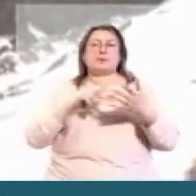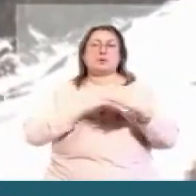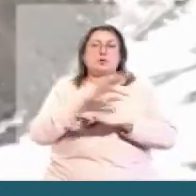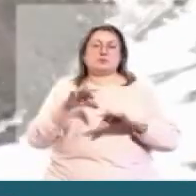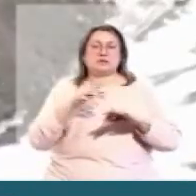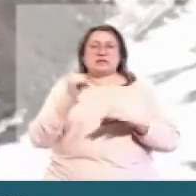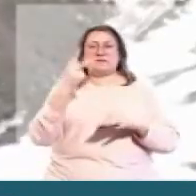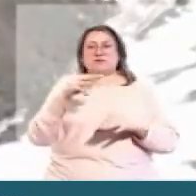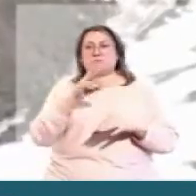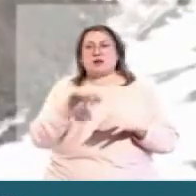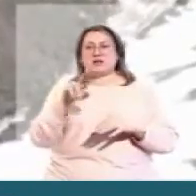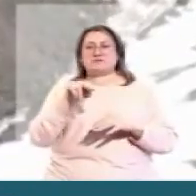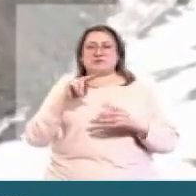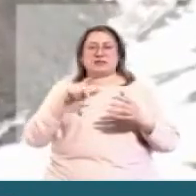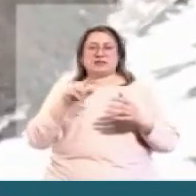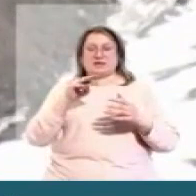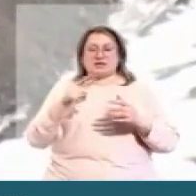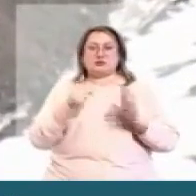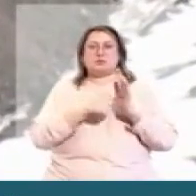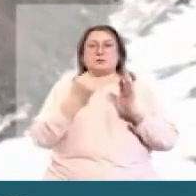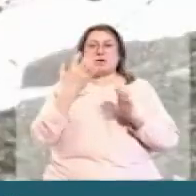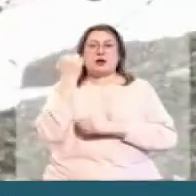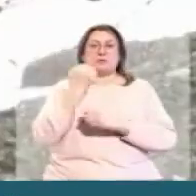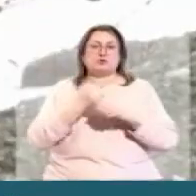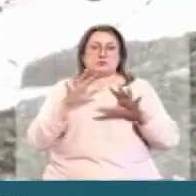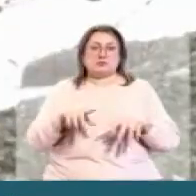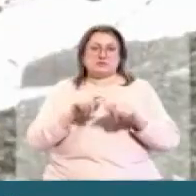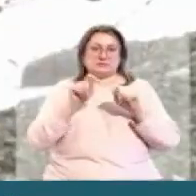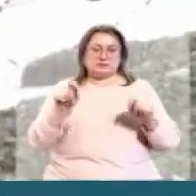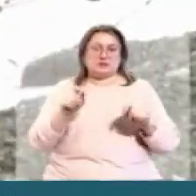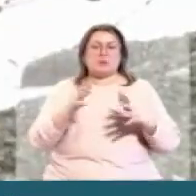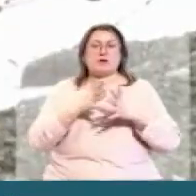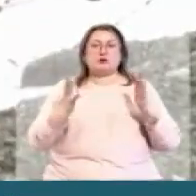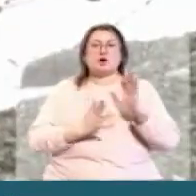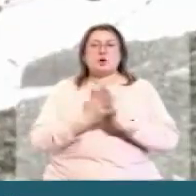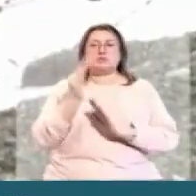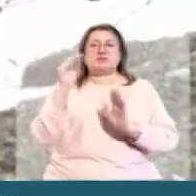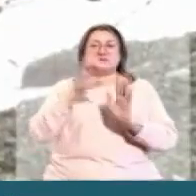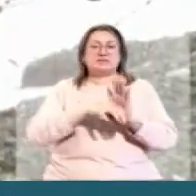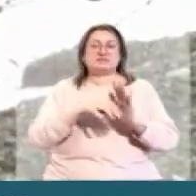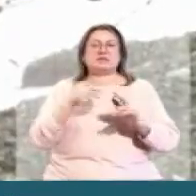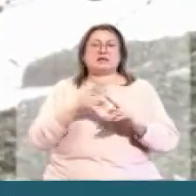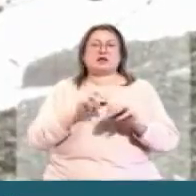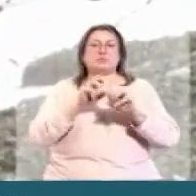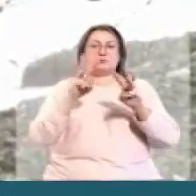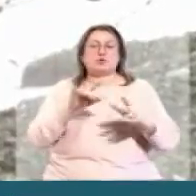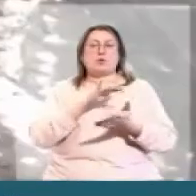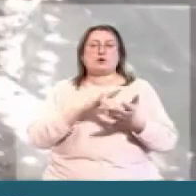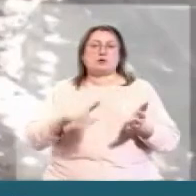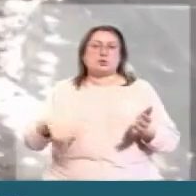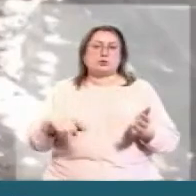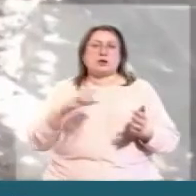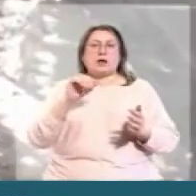на 20 миллиардов тенге. Создано 615 рабочих мест. Значительный рост инвестиций в основной капитал обеспечили город